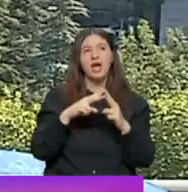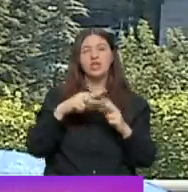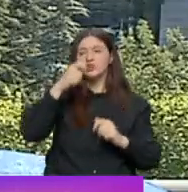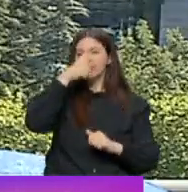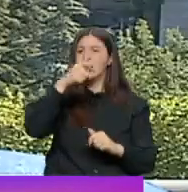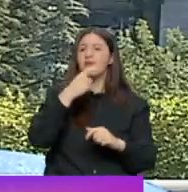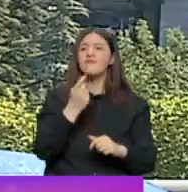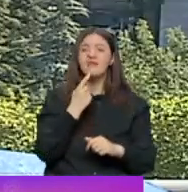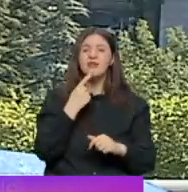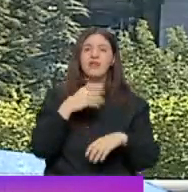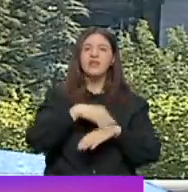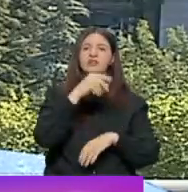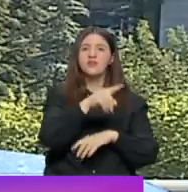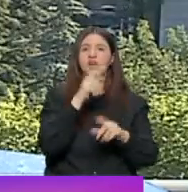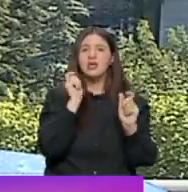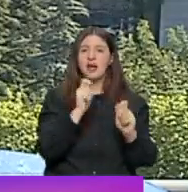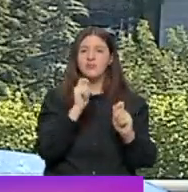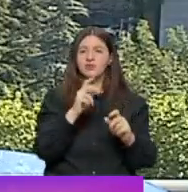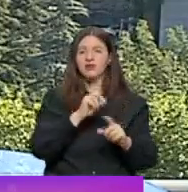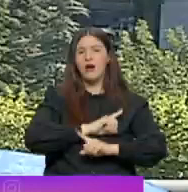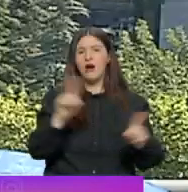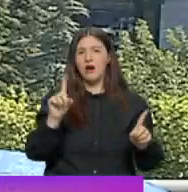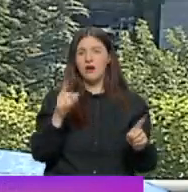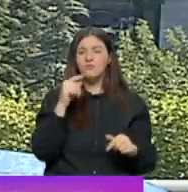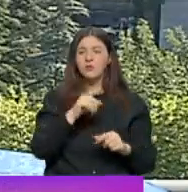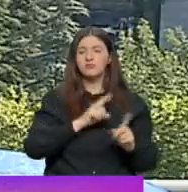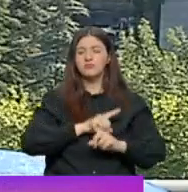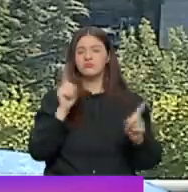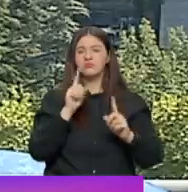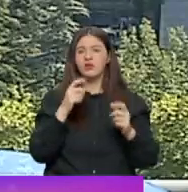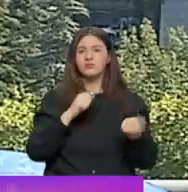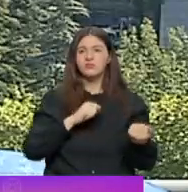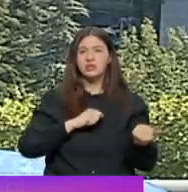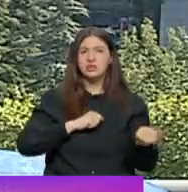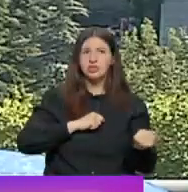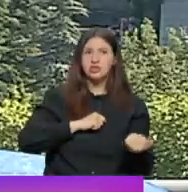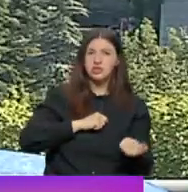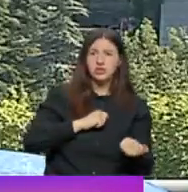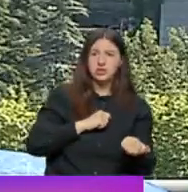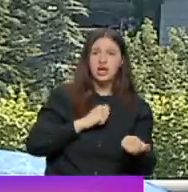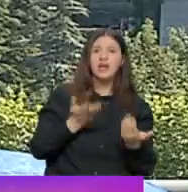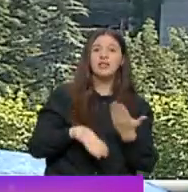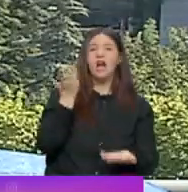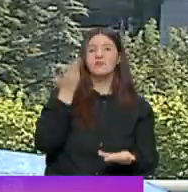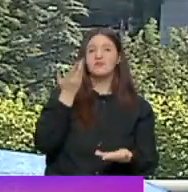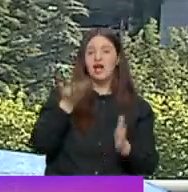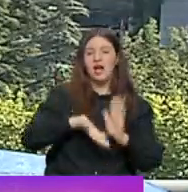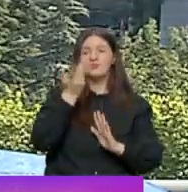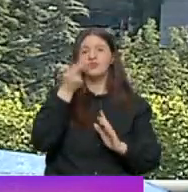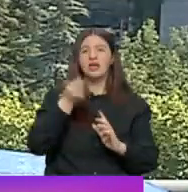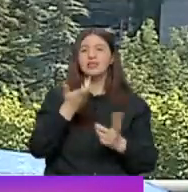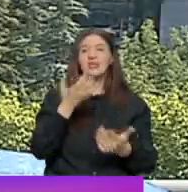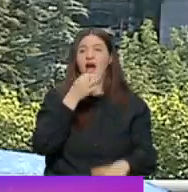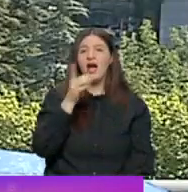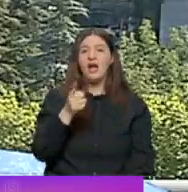Türkiye'nin Finlandiya ve İsveç'e uyguladığı veto ve bu vetonun kalkma şartları nasıl